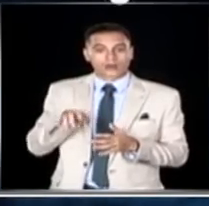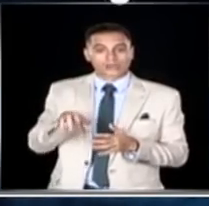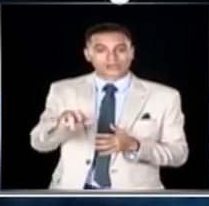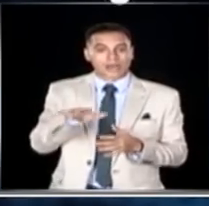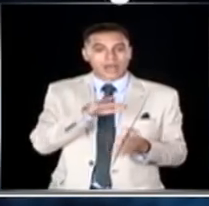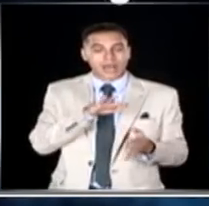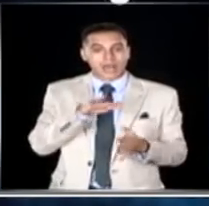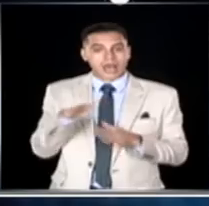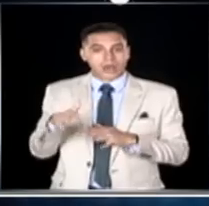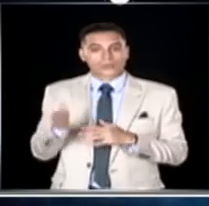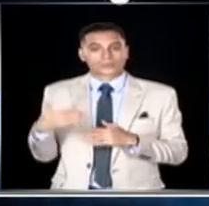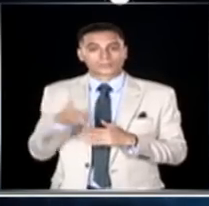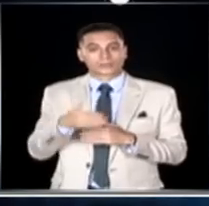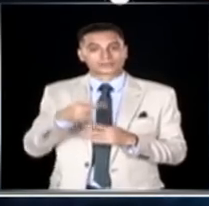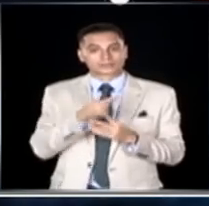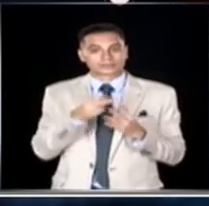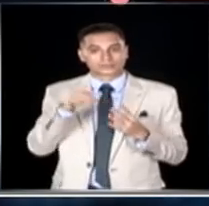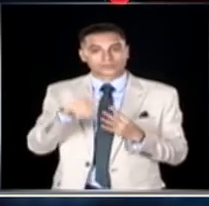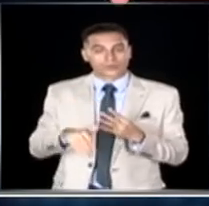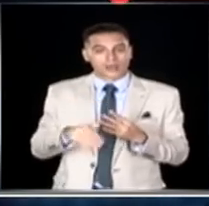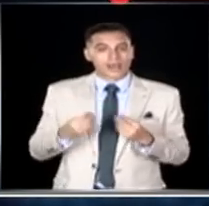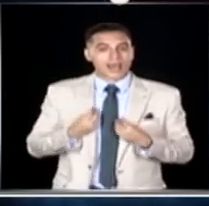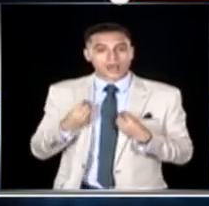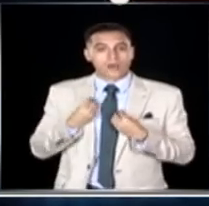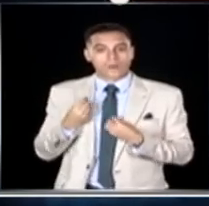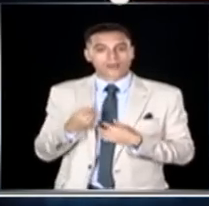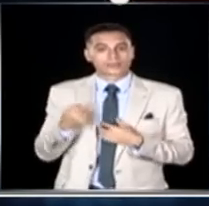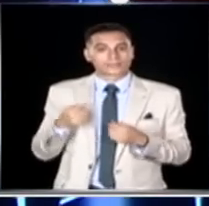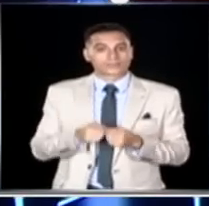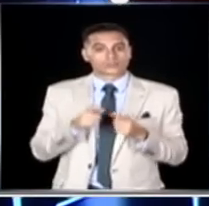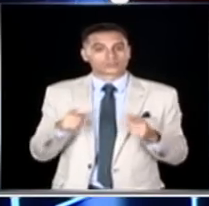الأرجل، الثدييات. حيوان جرابي.